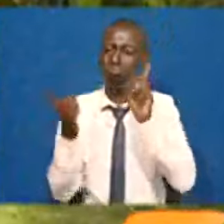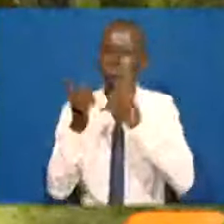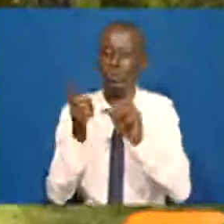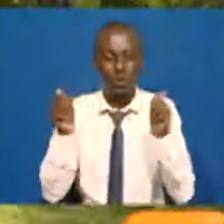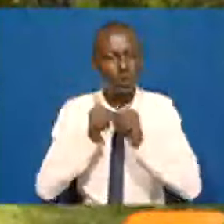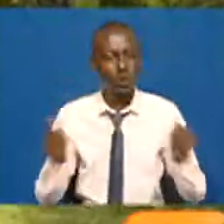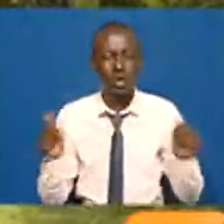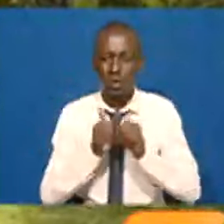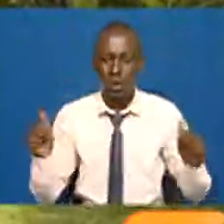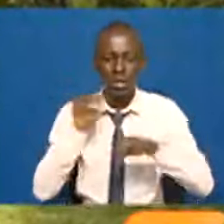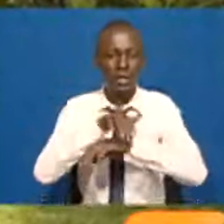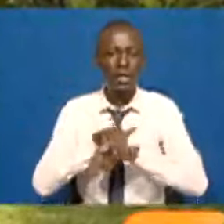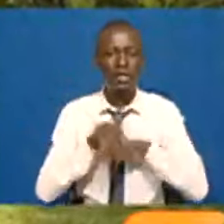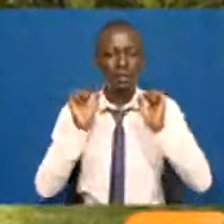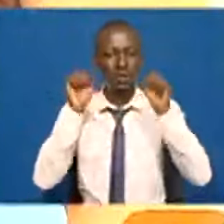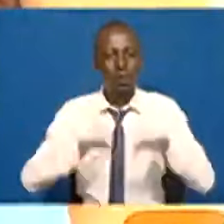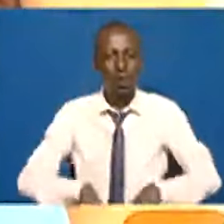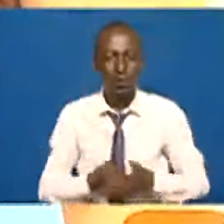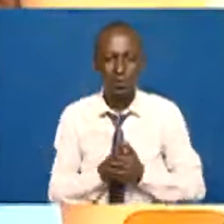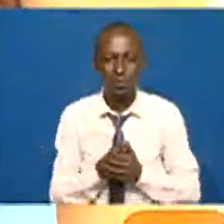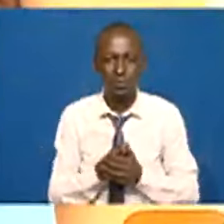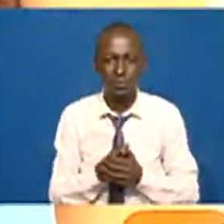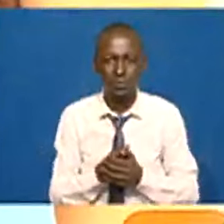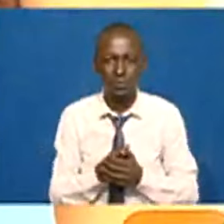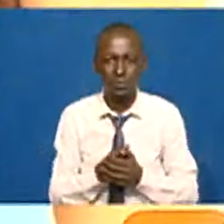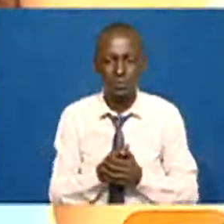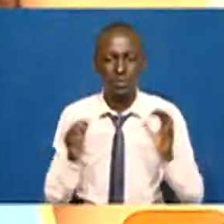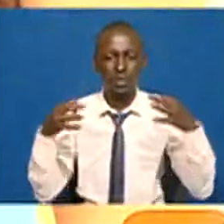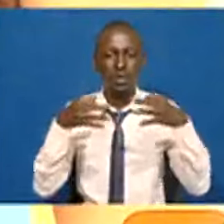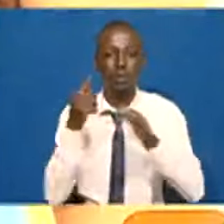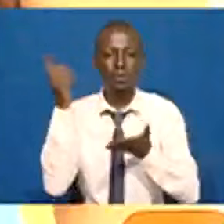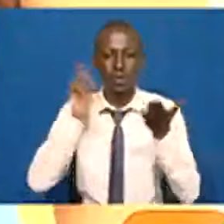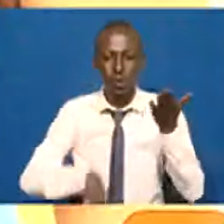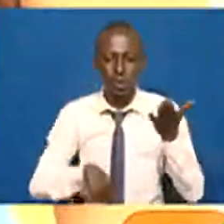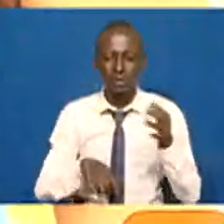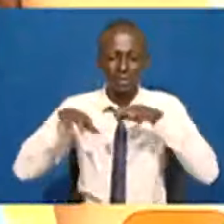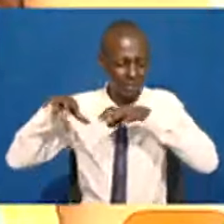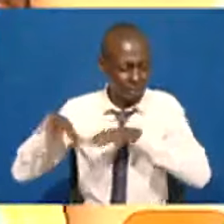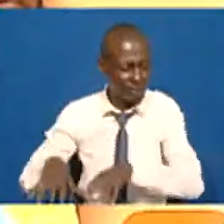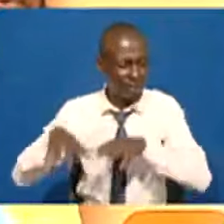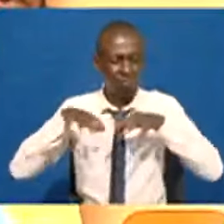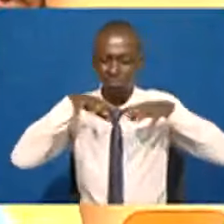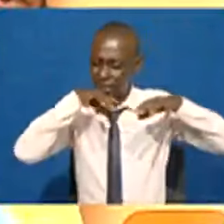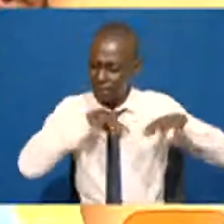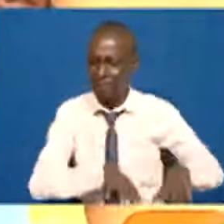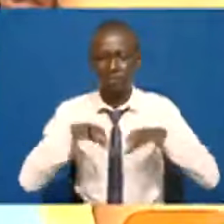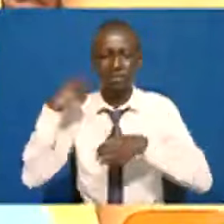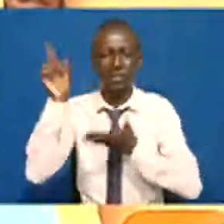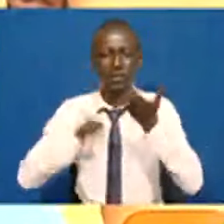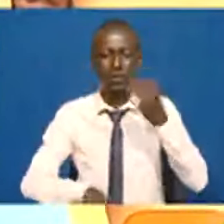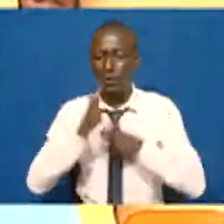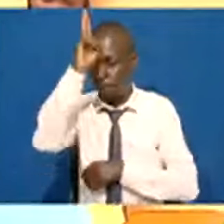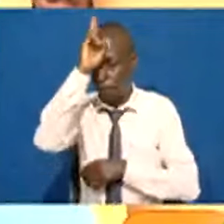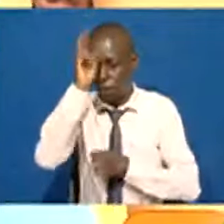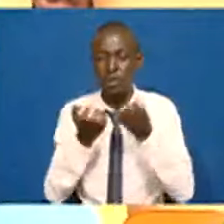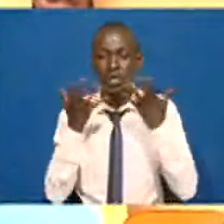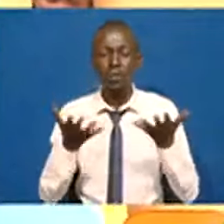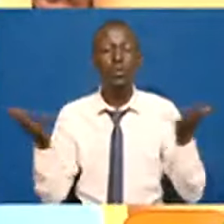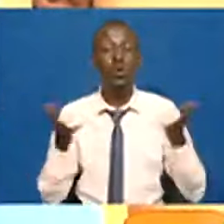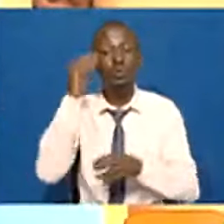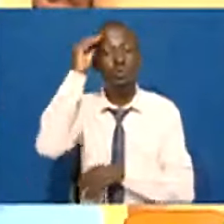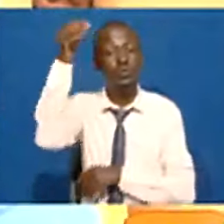salmini. Familia hii sasa inasema kwamba wamekuwa wakipitia madhila chungu nzima, wakitaka idara ya polisi kuelezea aliko mwanafunzi